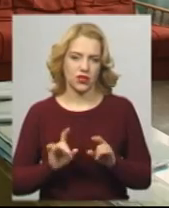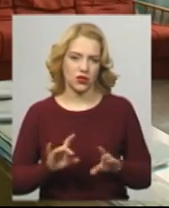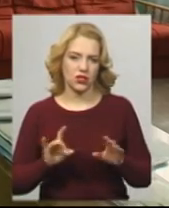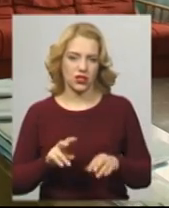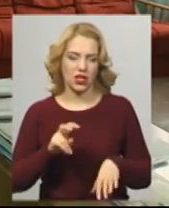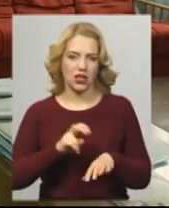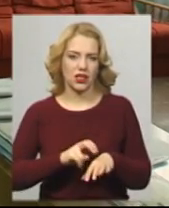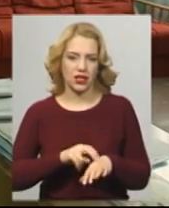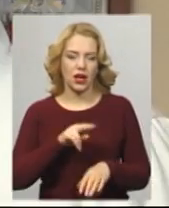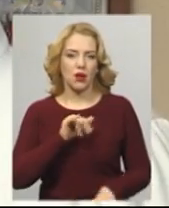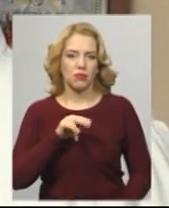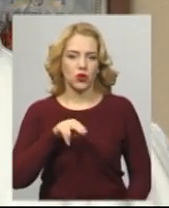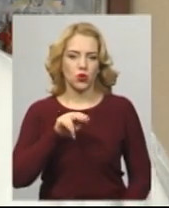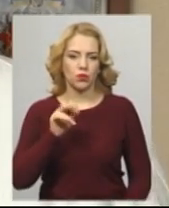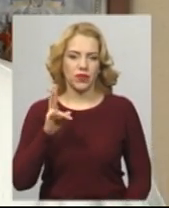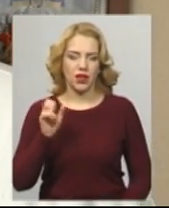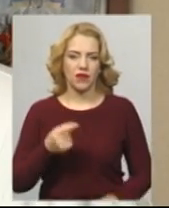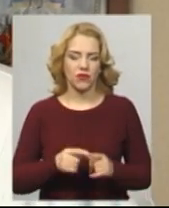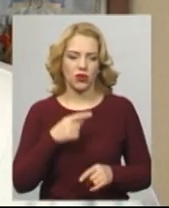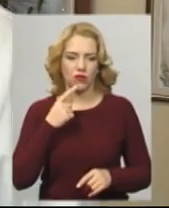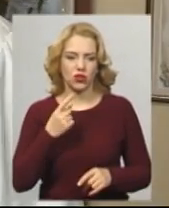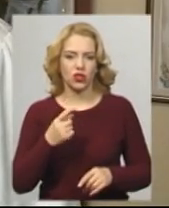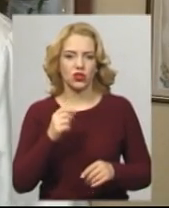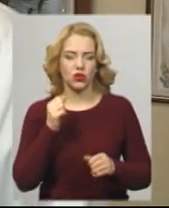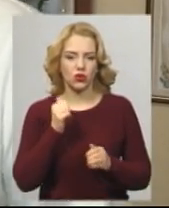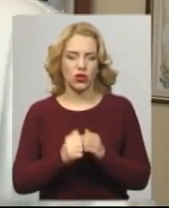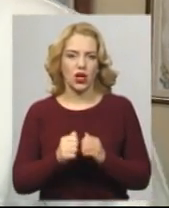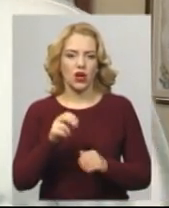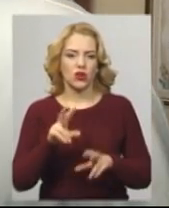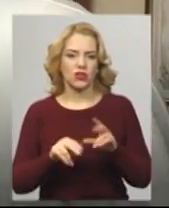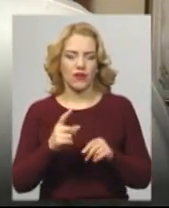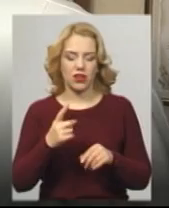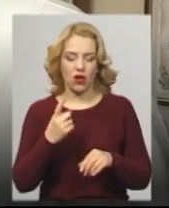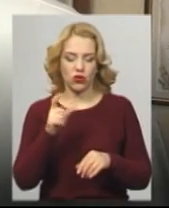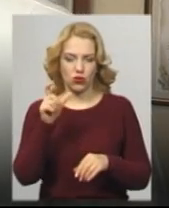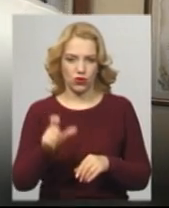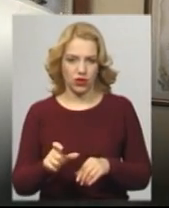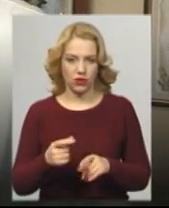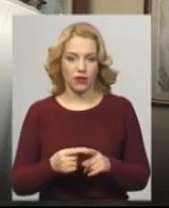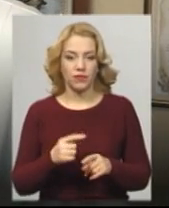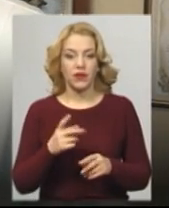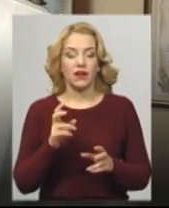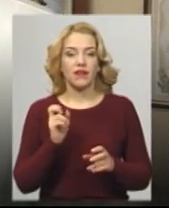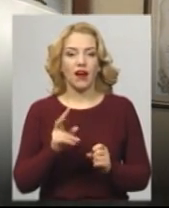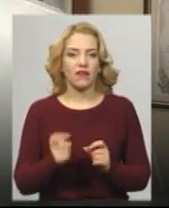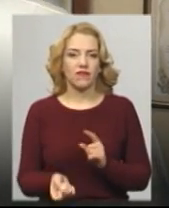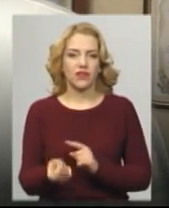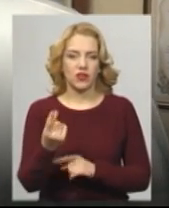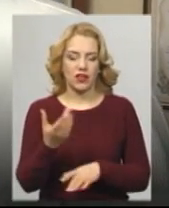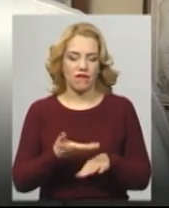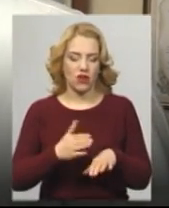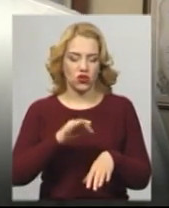Піддубна. Вона каже, що кожна розрахована на одного пацієнта. Головне – це виявити цього хворого. Це важкий